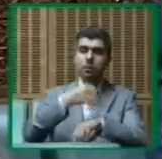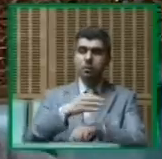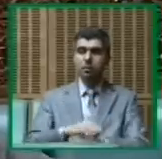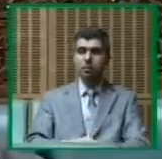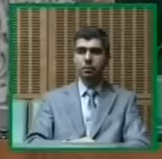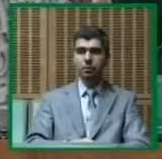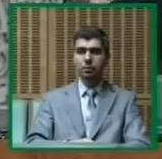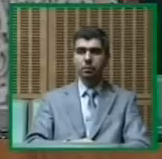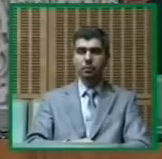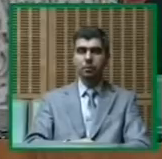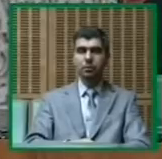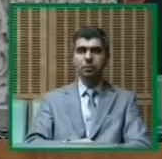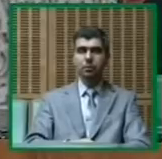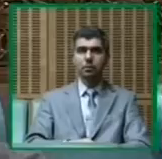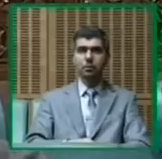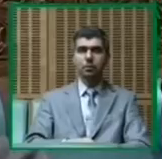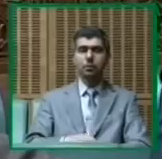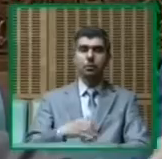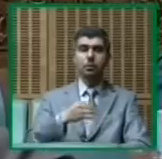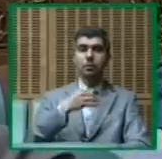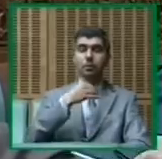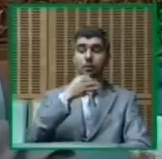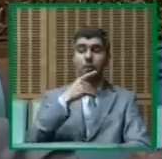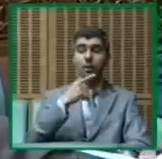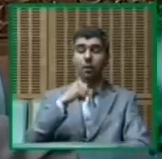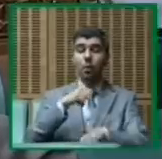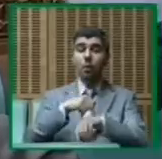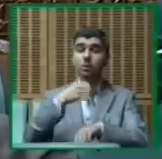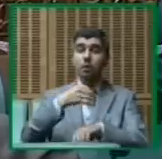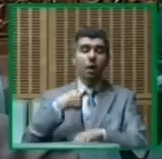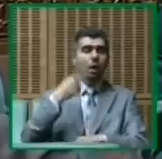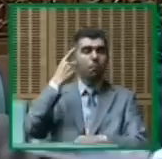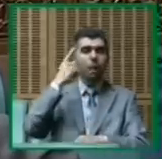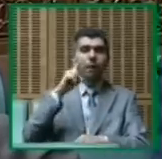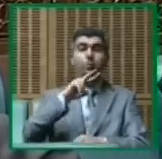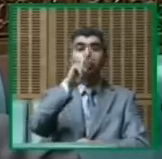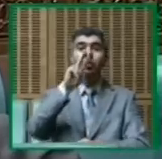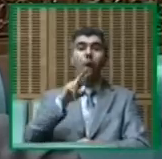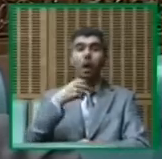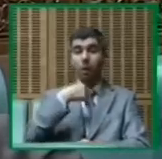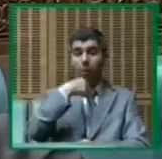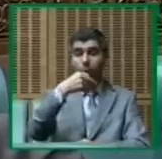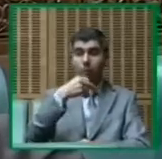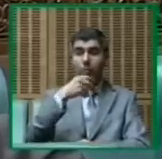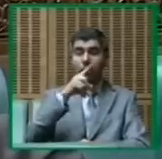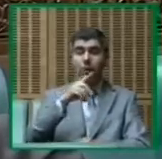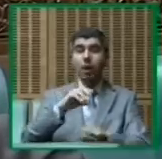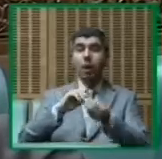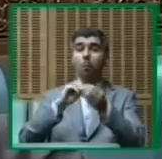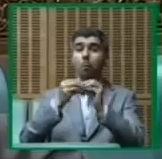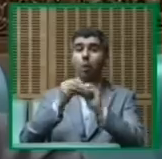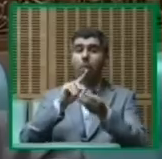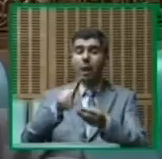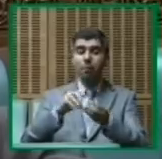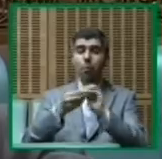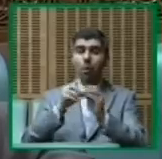انا ضابط معك. السيد الوزير الله يجازيك بخير، اعتقد انك ما فهمتوش السؤال ديالي. انا اتكلم عن الاوضاع الماديه